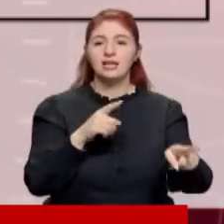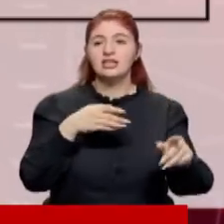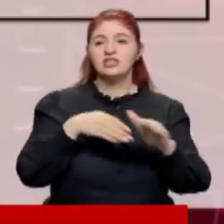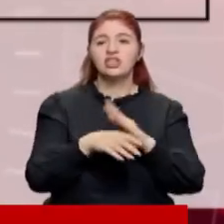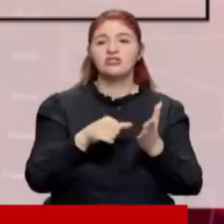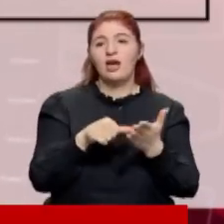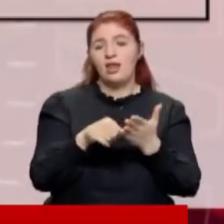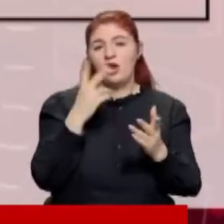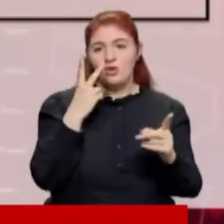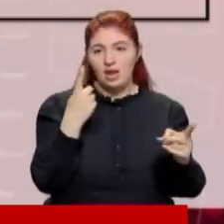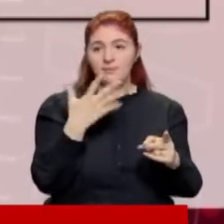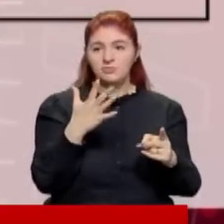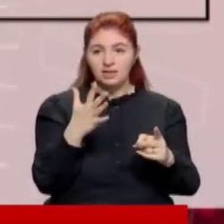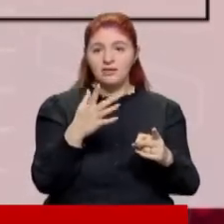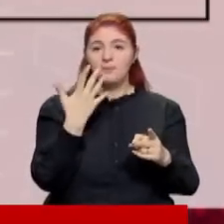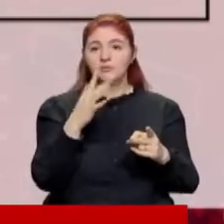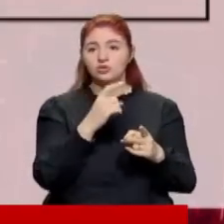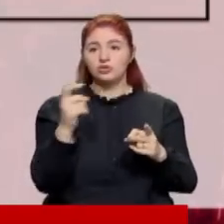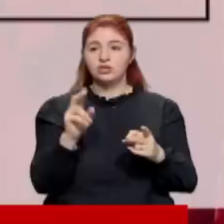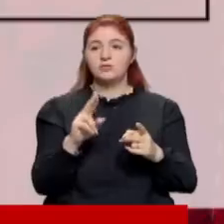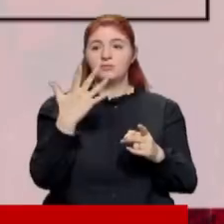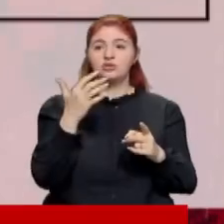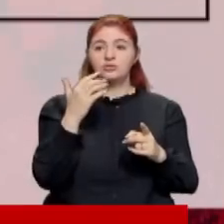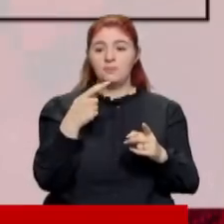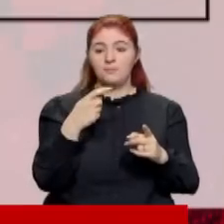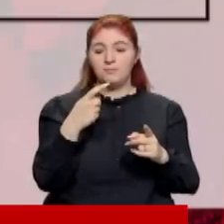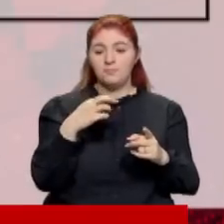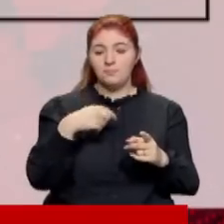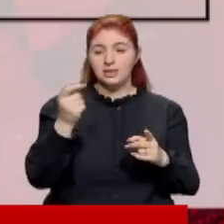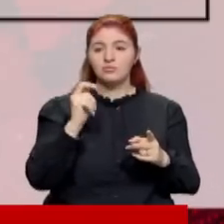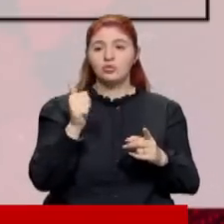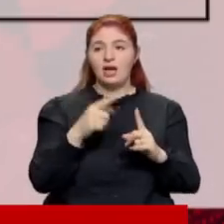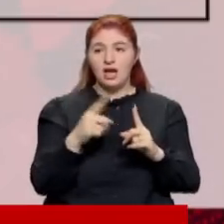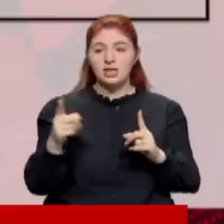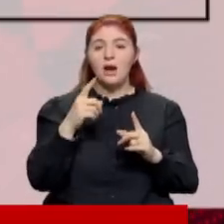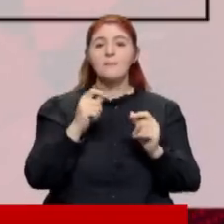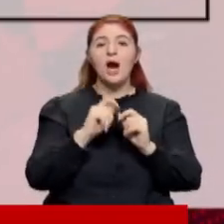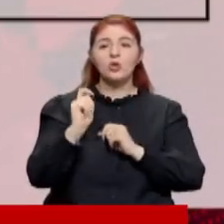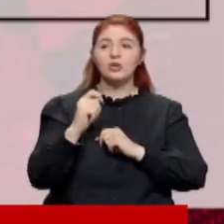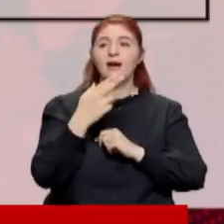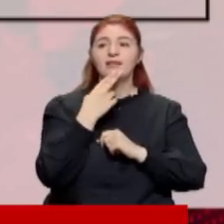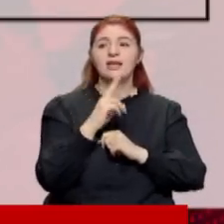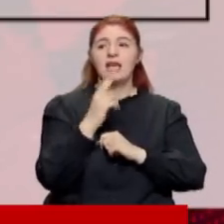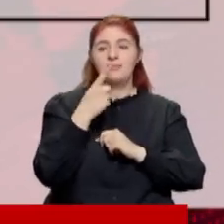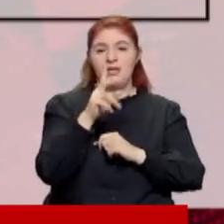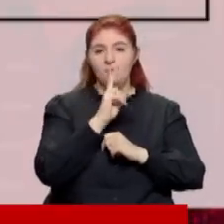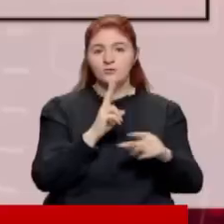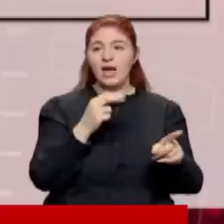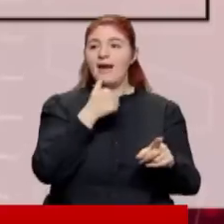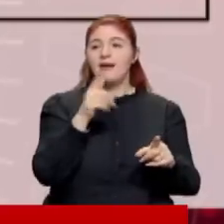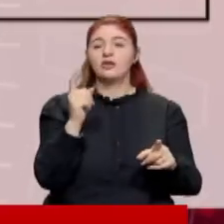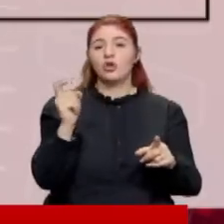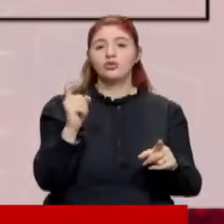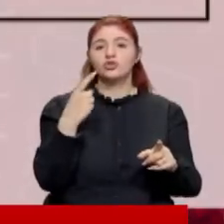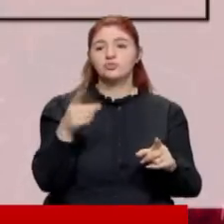giriş tarihine göre 5000'den 5975 prim gününe kadar, Bağkurlularınsa kadınlarda 7200,